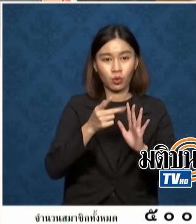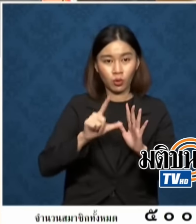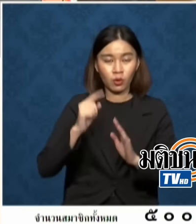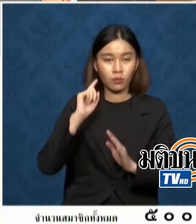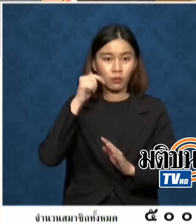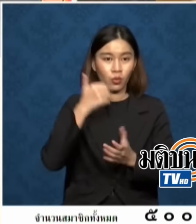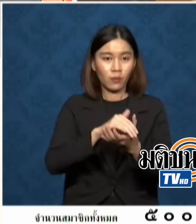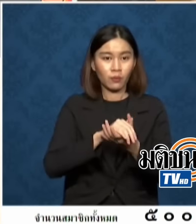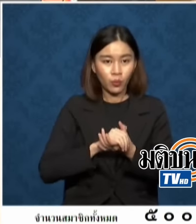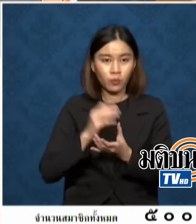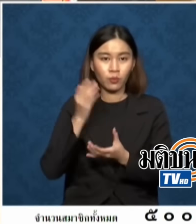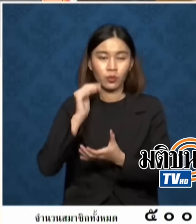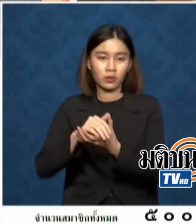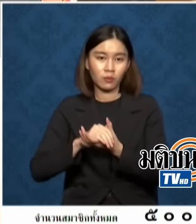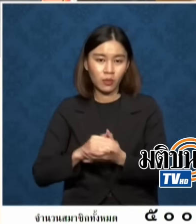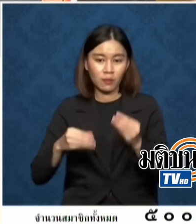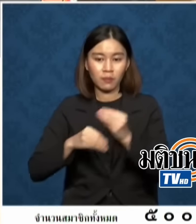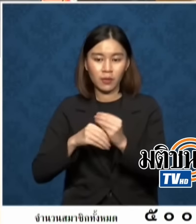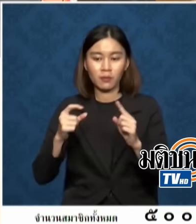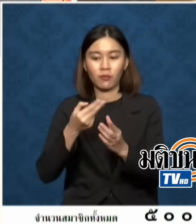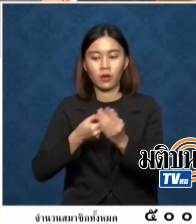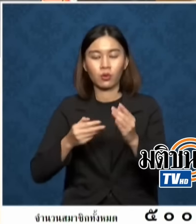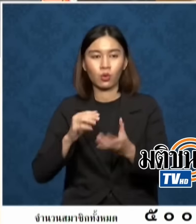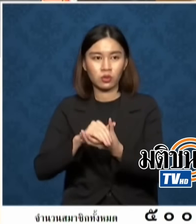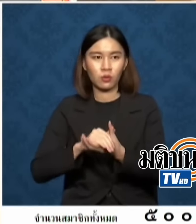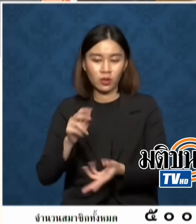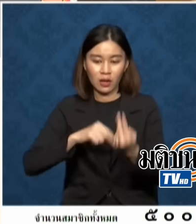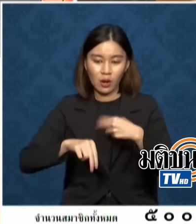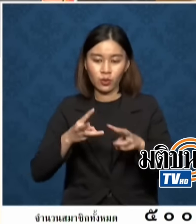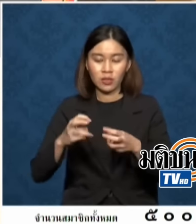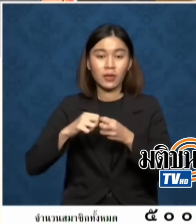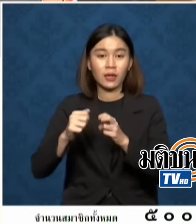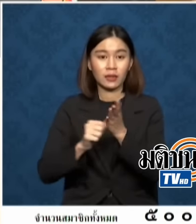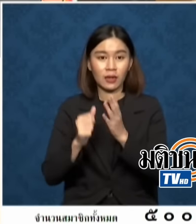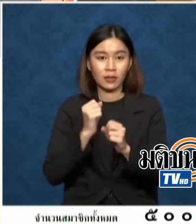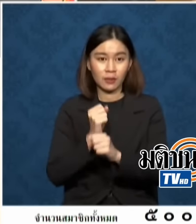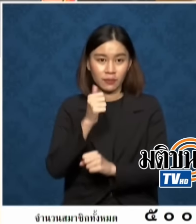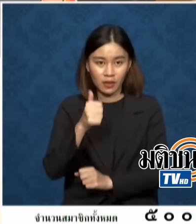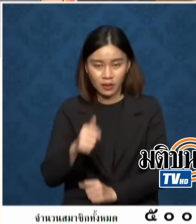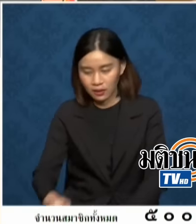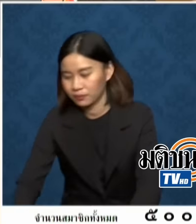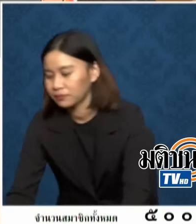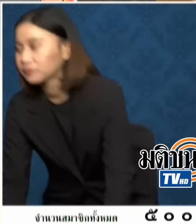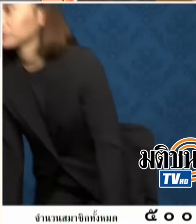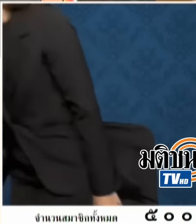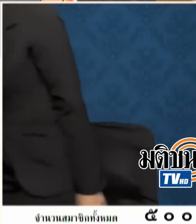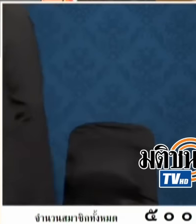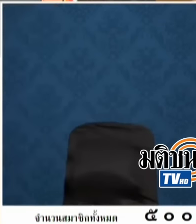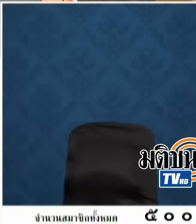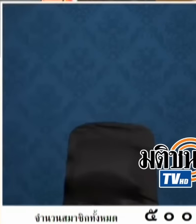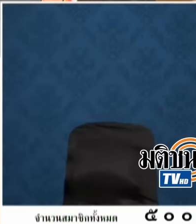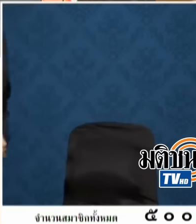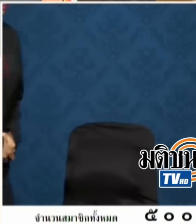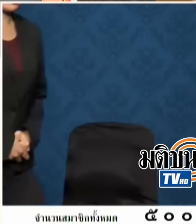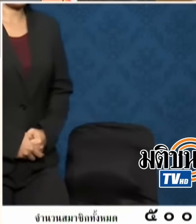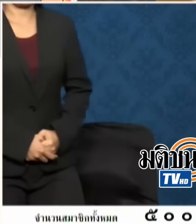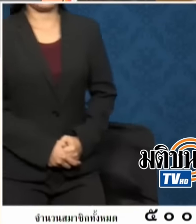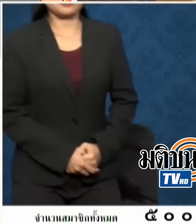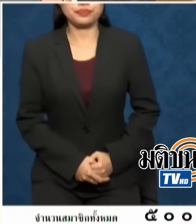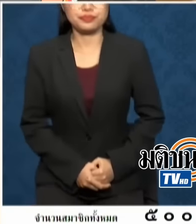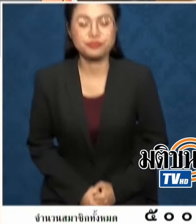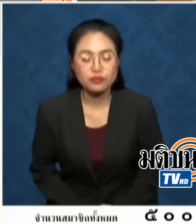ามีคำว่าคู่สมรสเข้ามาก็คงทำให้ท่านหาทางออกได้แต่น่าเห็นใจค่ะบรรดาที่ว่าการอำเภอโรง